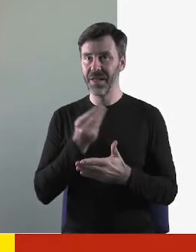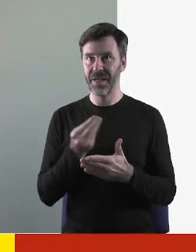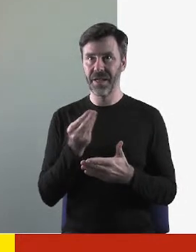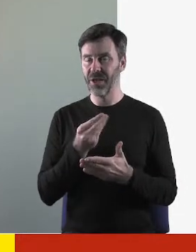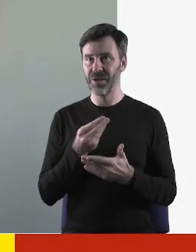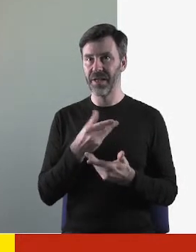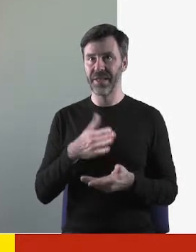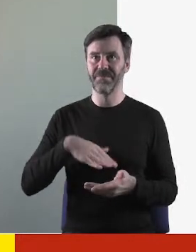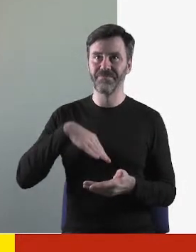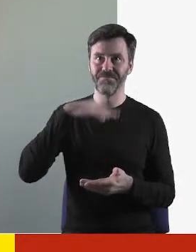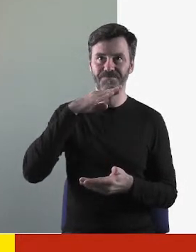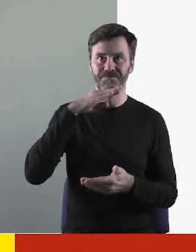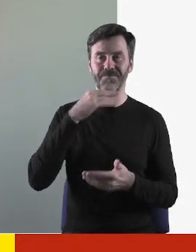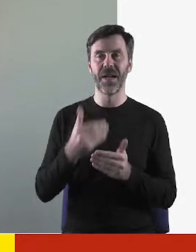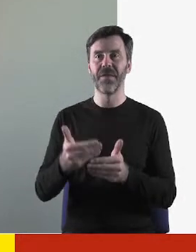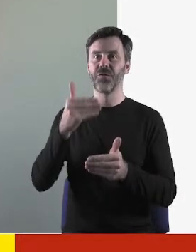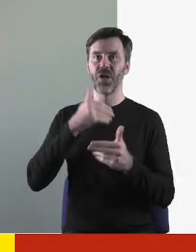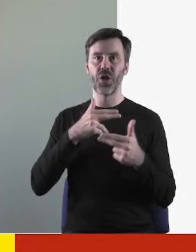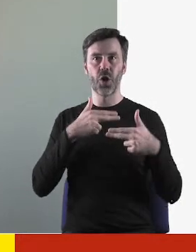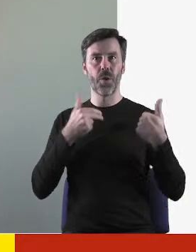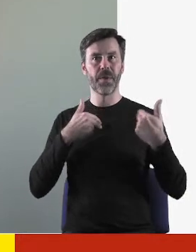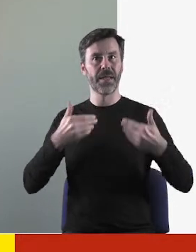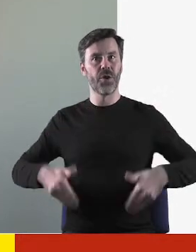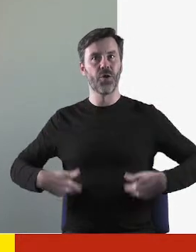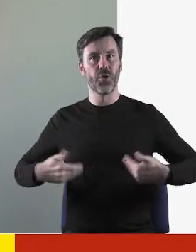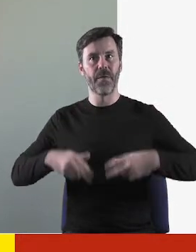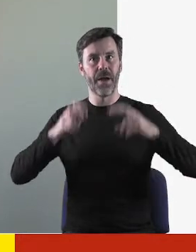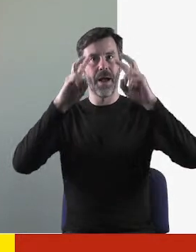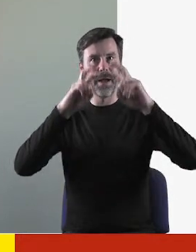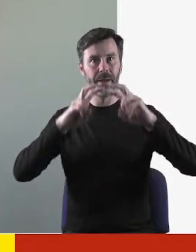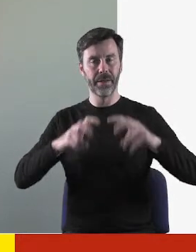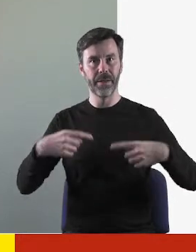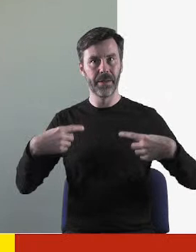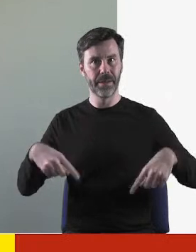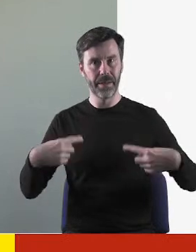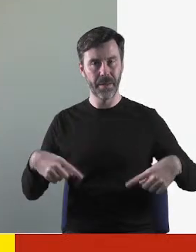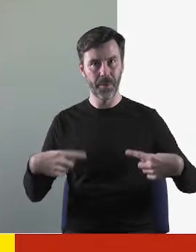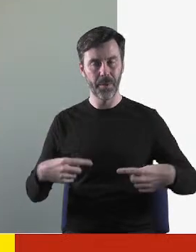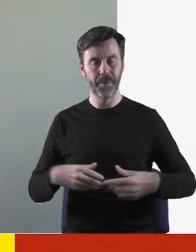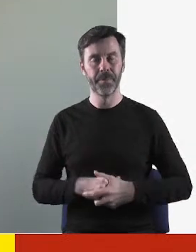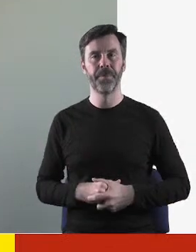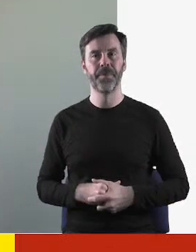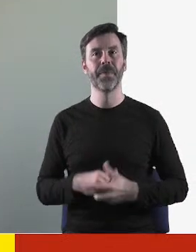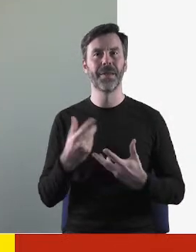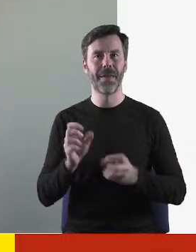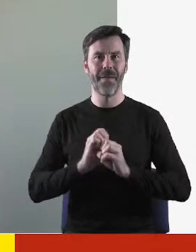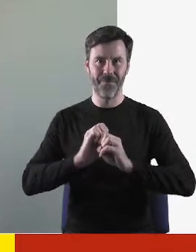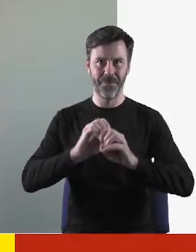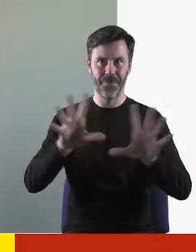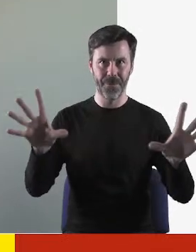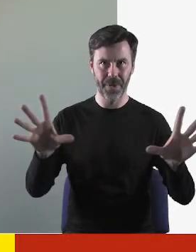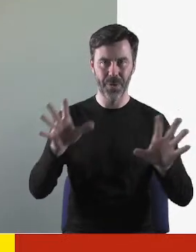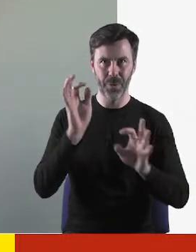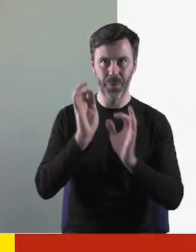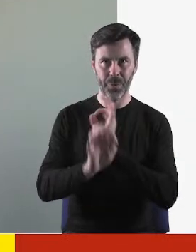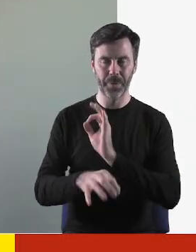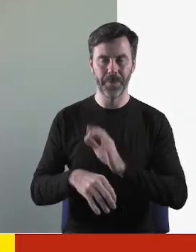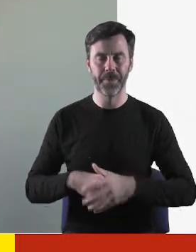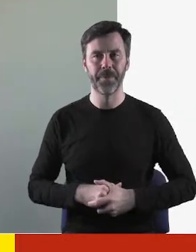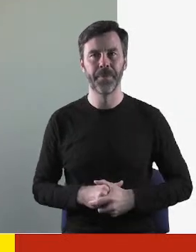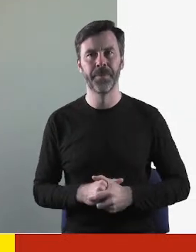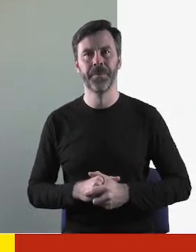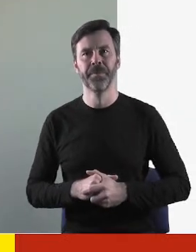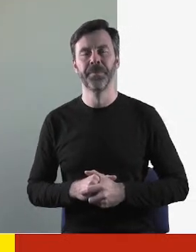tego omówić na poprzedniej Komisji Zdrowia. To tak gwoli jeszcze wyjaśnienia i ścisłości co do danych